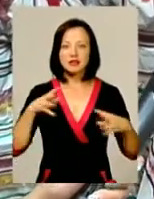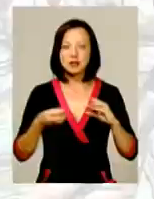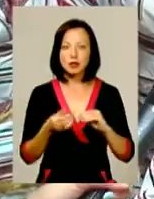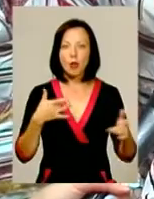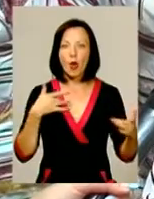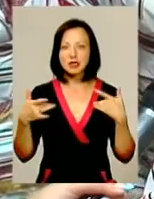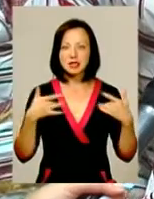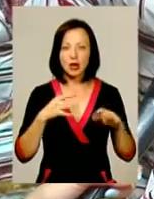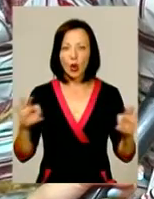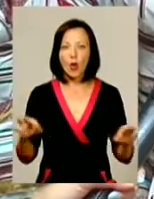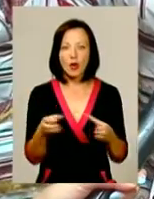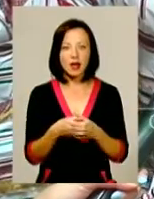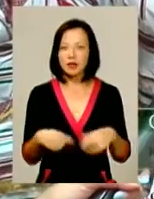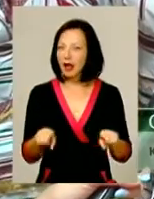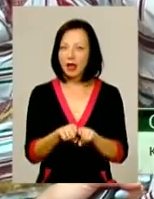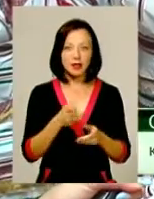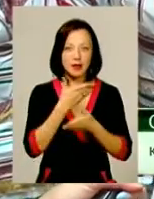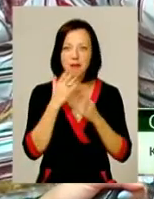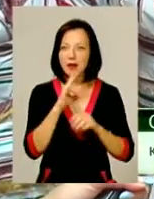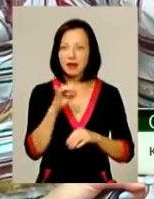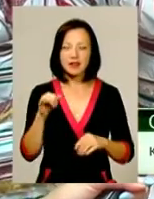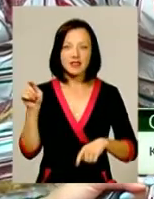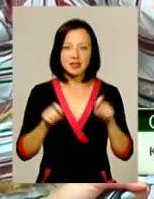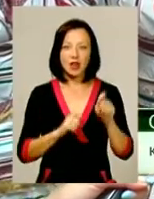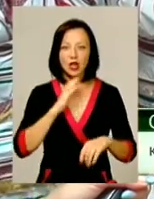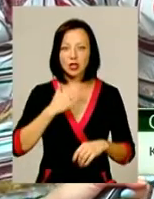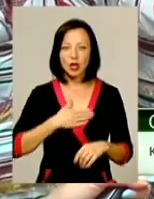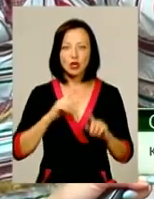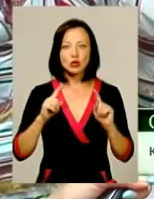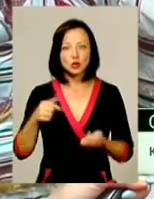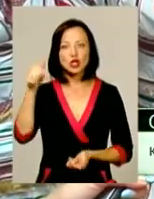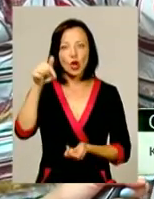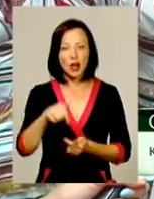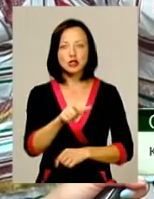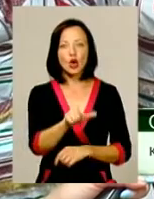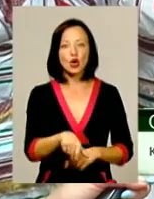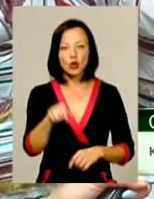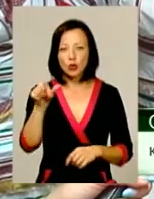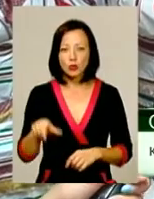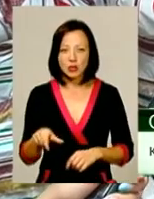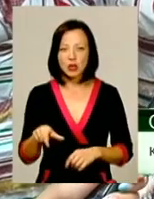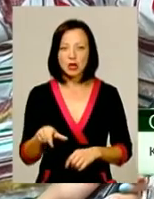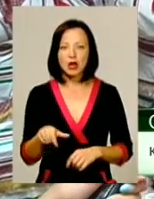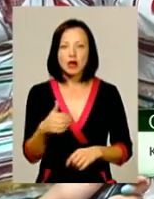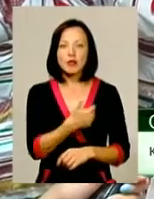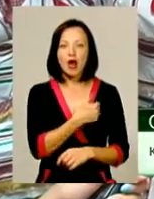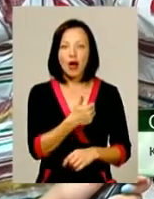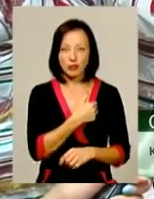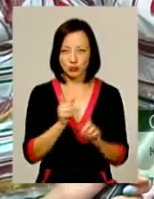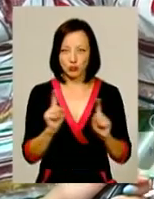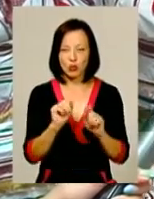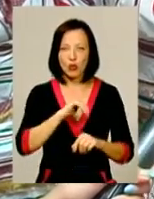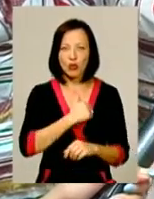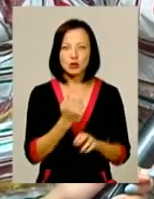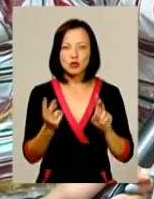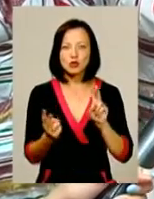в хорі. Таких немає ніде фестивалі, як нашій, але це дуже до речі, тому що люди до чогось прагнуть,